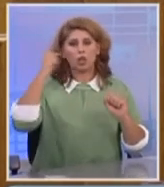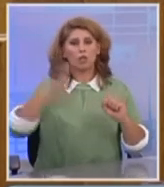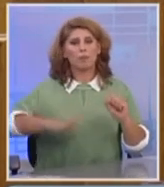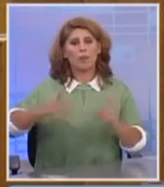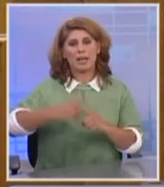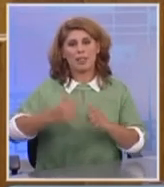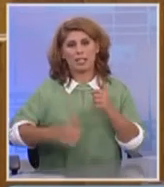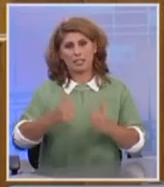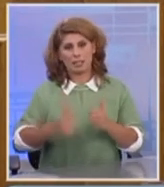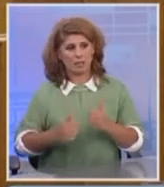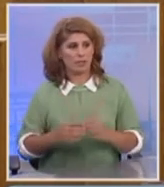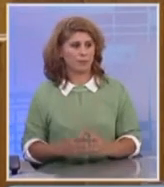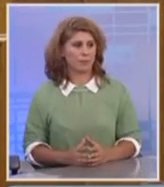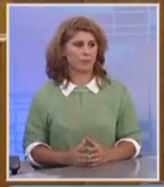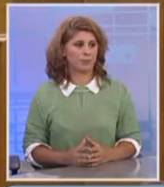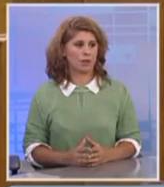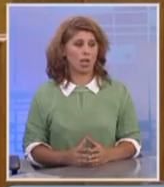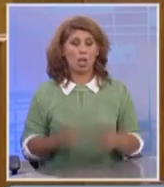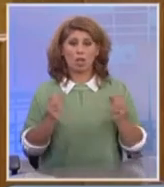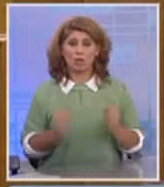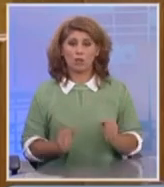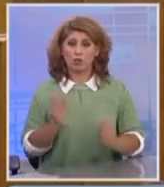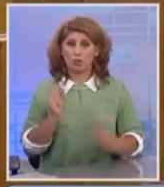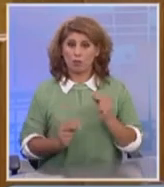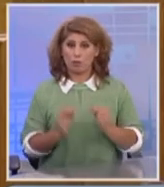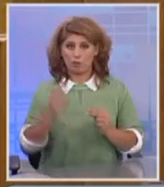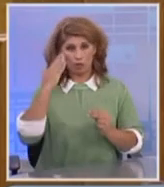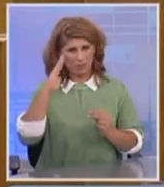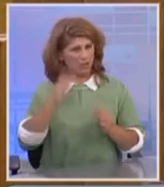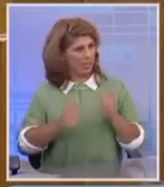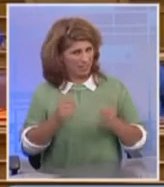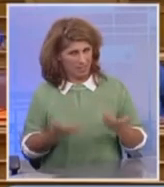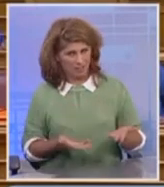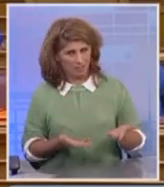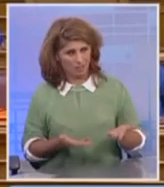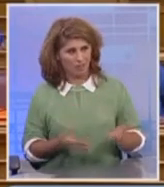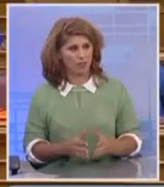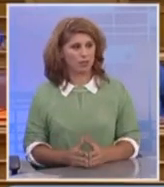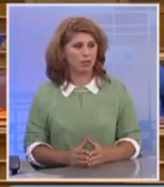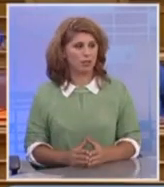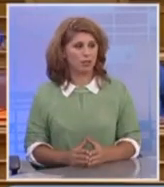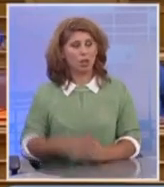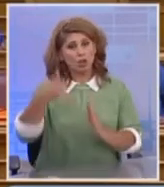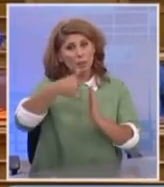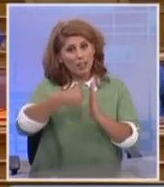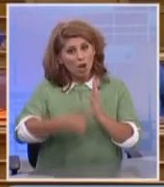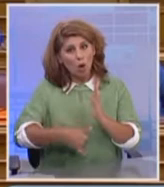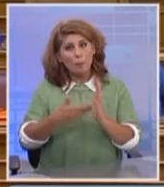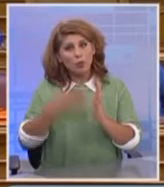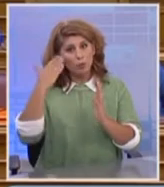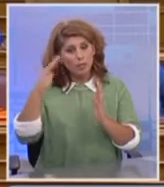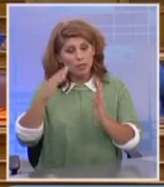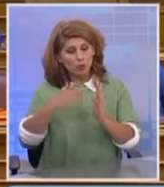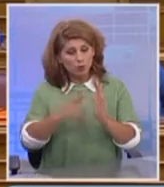πανελλαδικές εξετάσεις. Το βασικό πρόβλημα όμως του γυμνασίου είναι οι εξετάσεις. Το περιεχόμενό του, κατά τη γνώμη